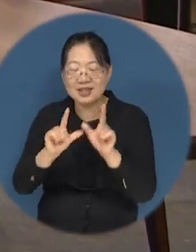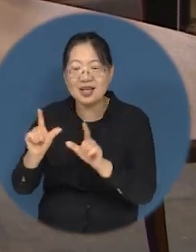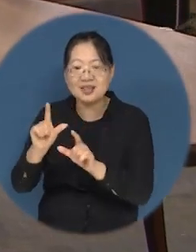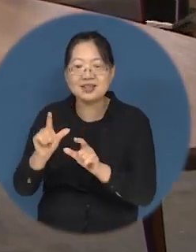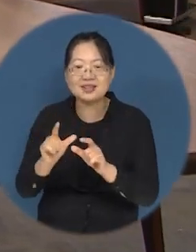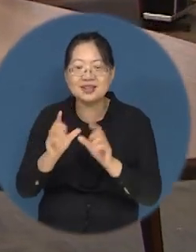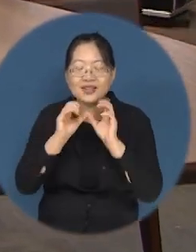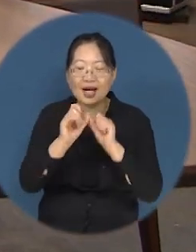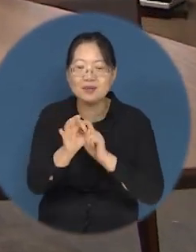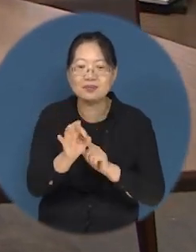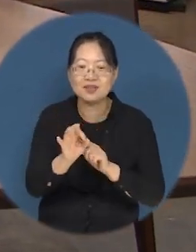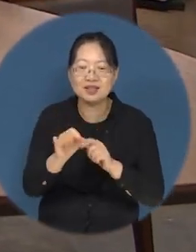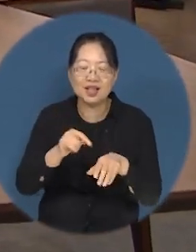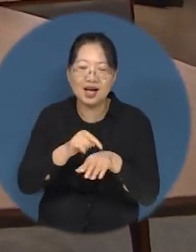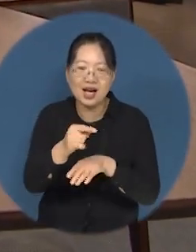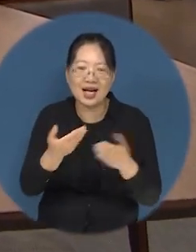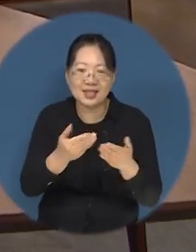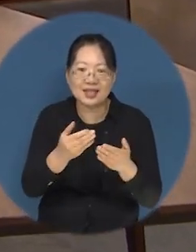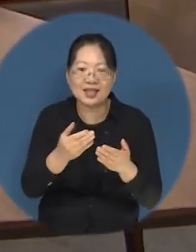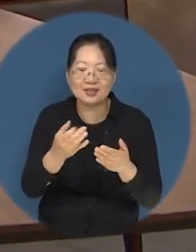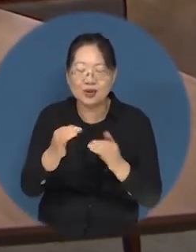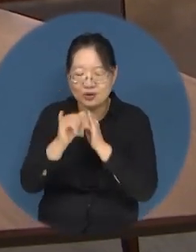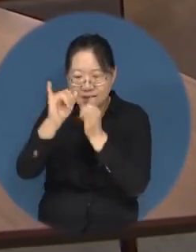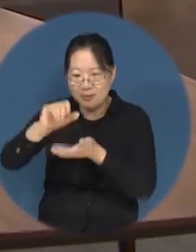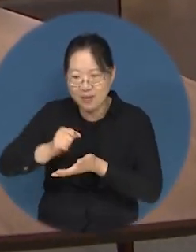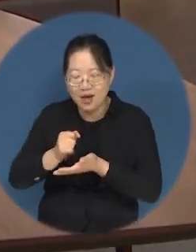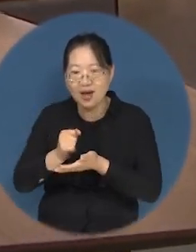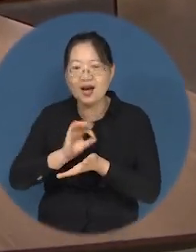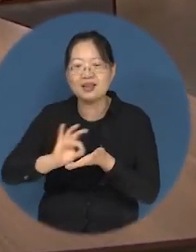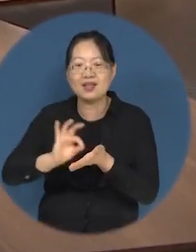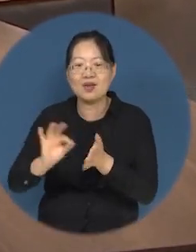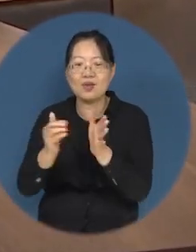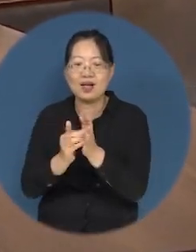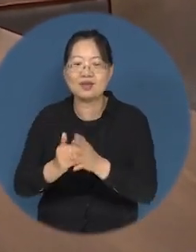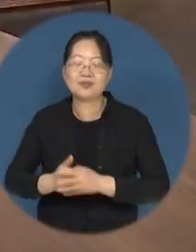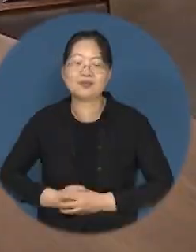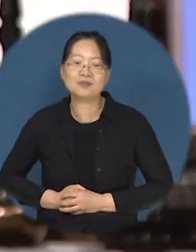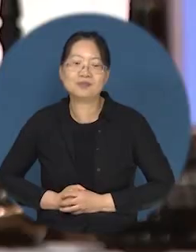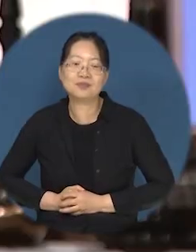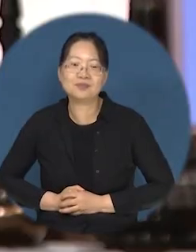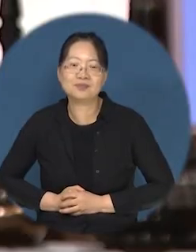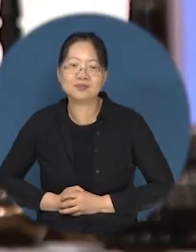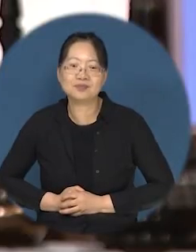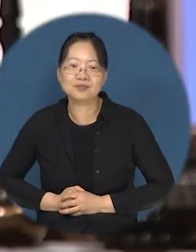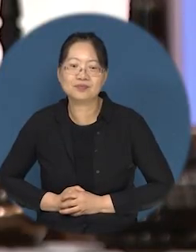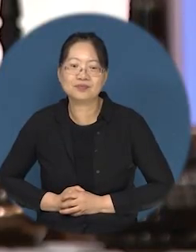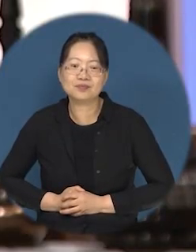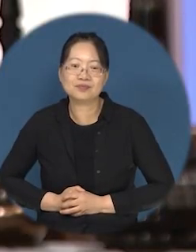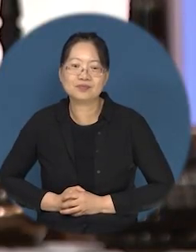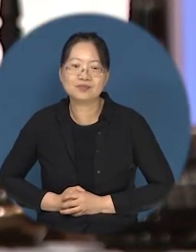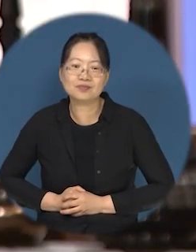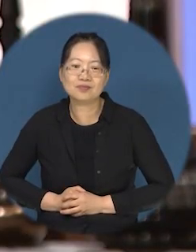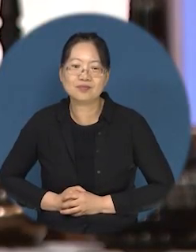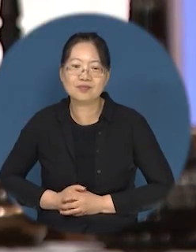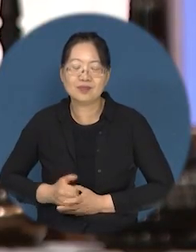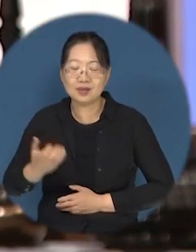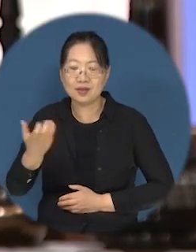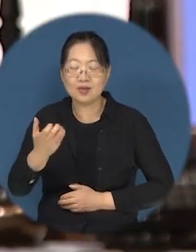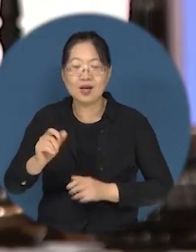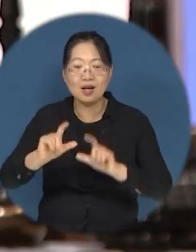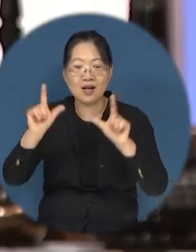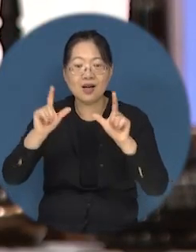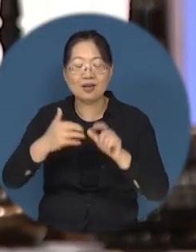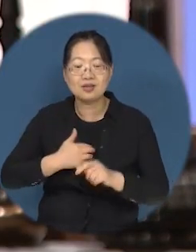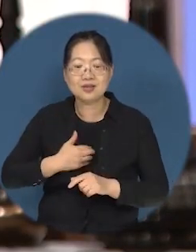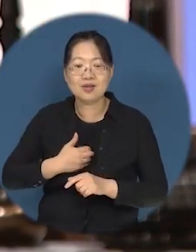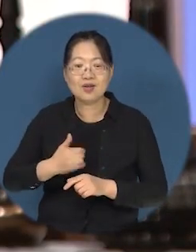야근비하고 출장비하고 그다음에 상 받아가지고 이제 그런 걸로 이제 생활을 했었고 거의 다 모아서